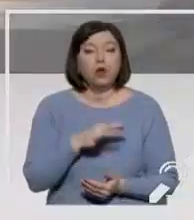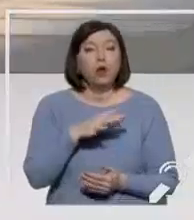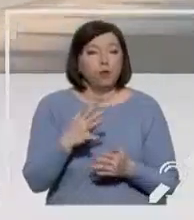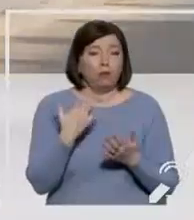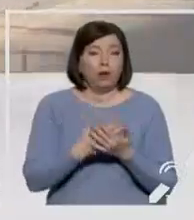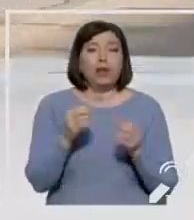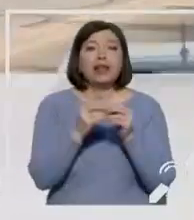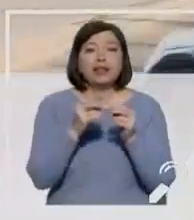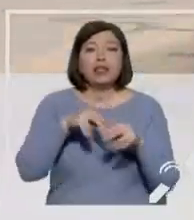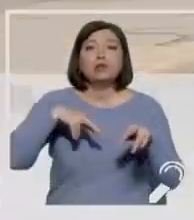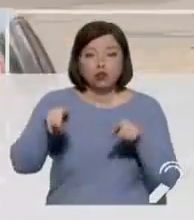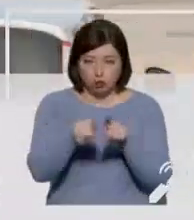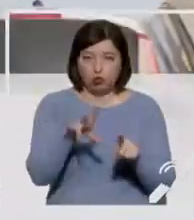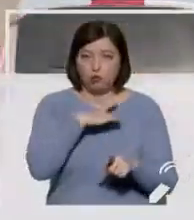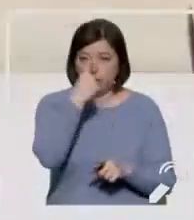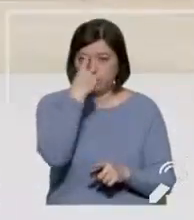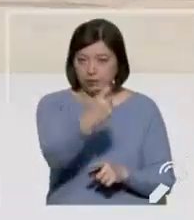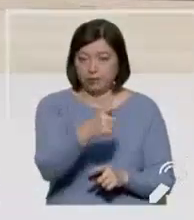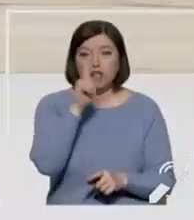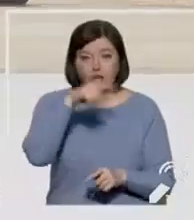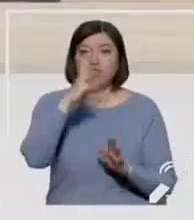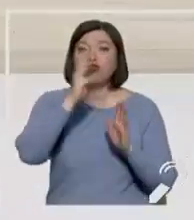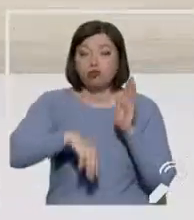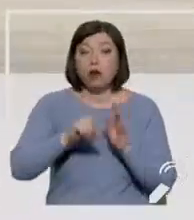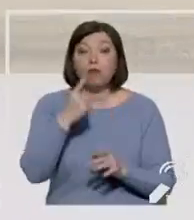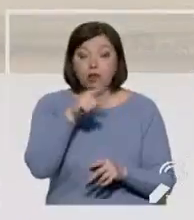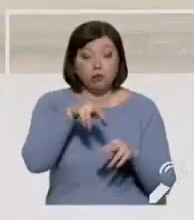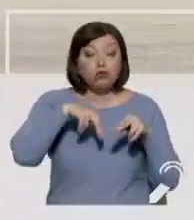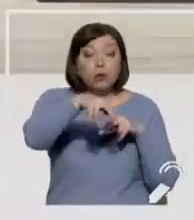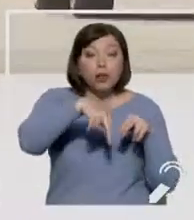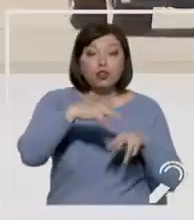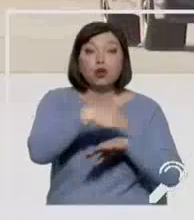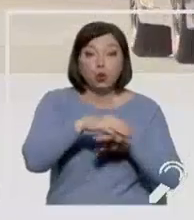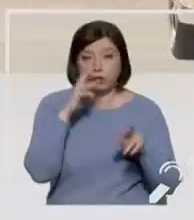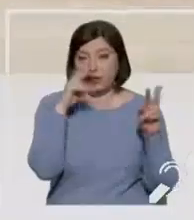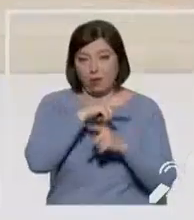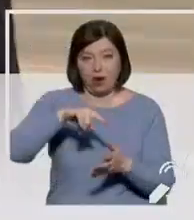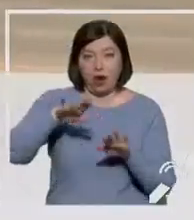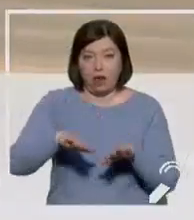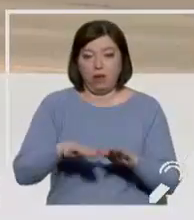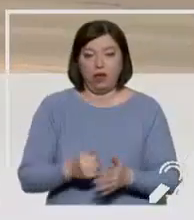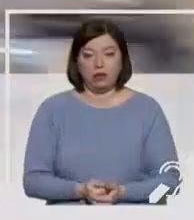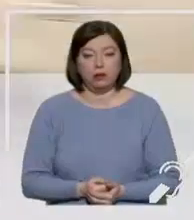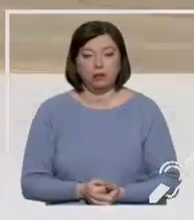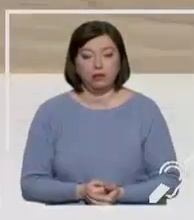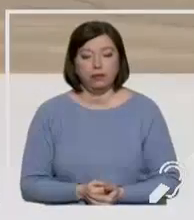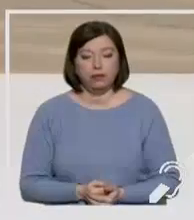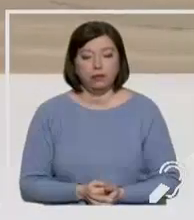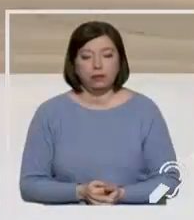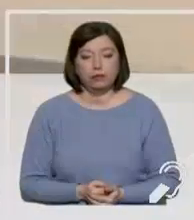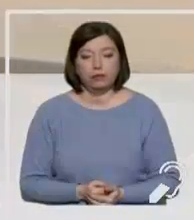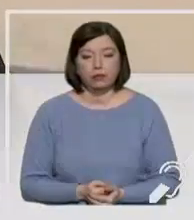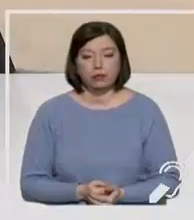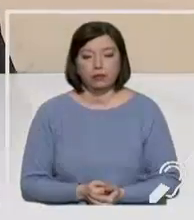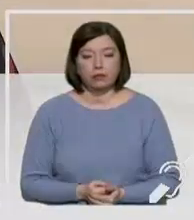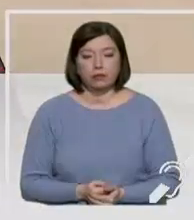de 10 pietoni au fost și ei avertizați sau chiar sancționați pentru că au traversat strada neregulamentar Eu nu vreau să v răspund